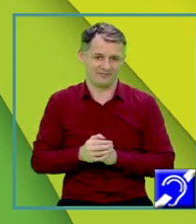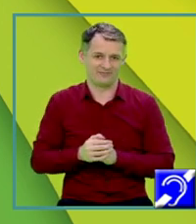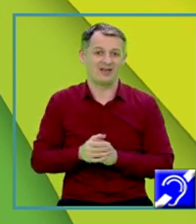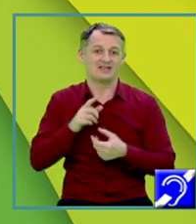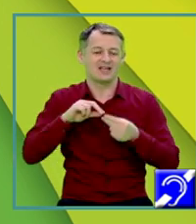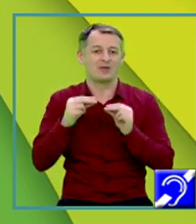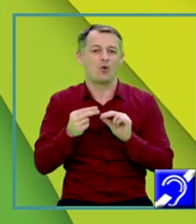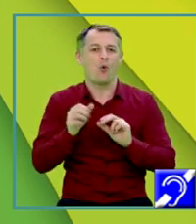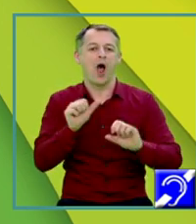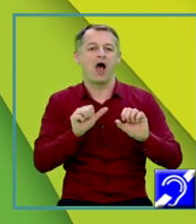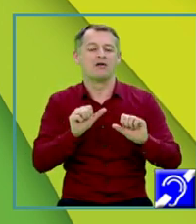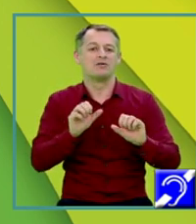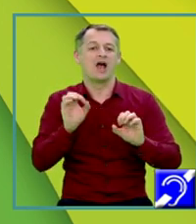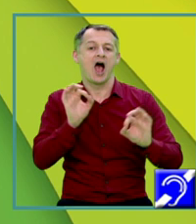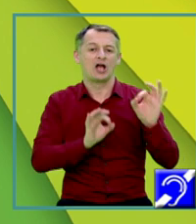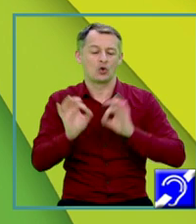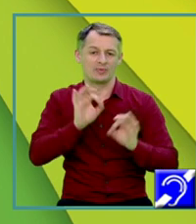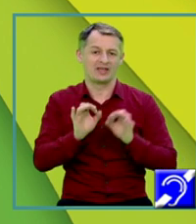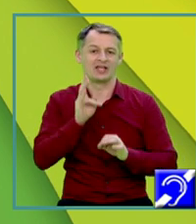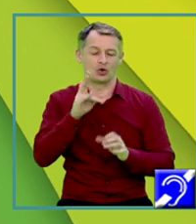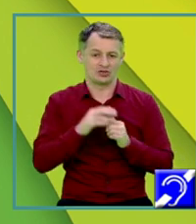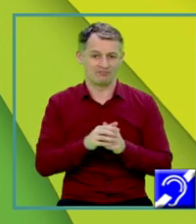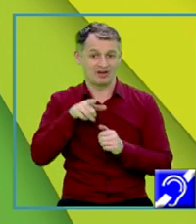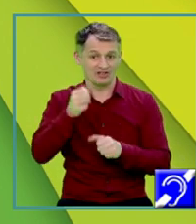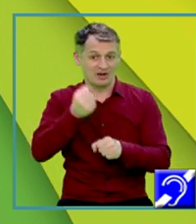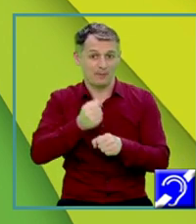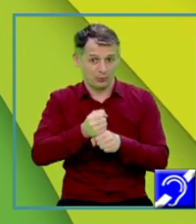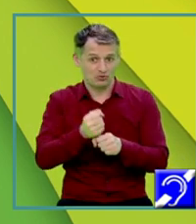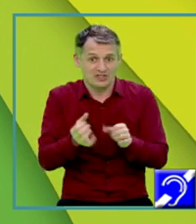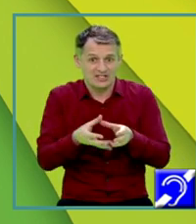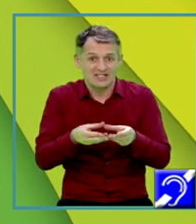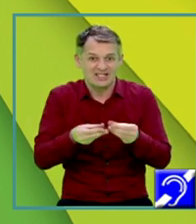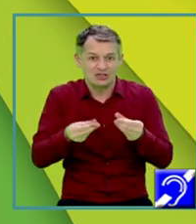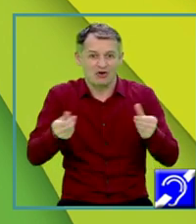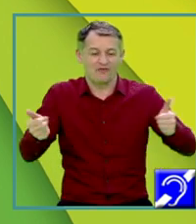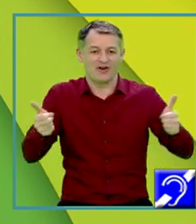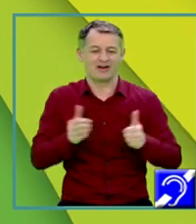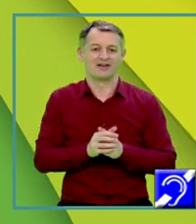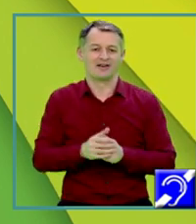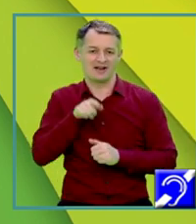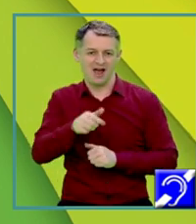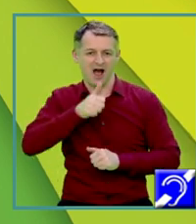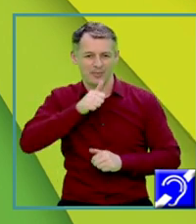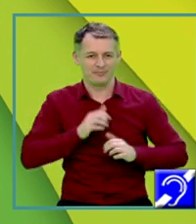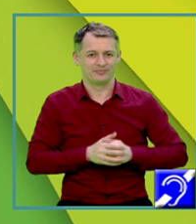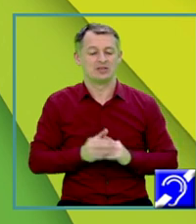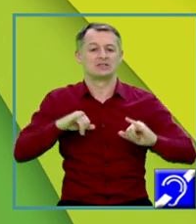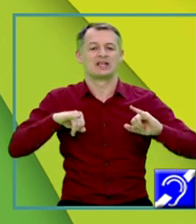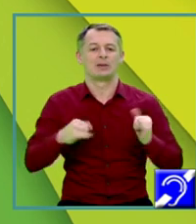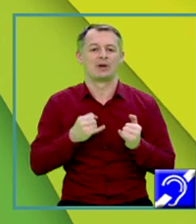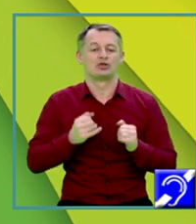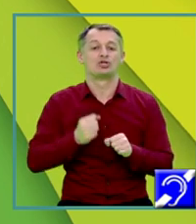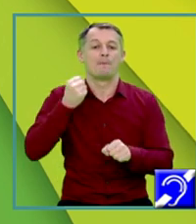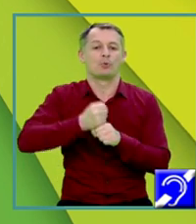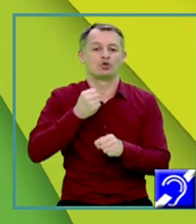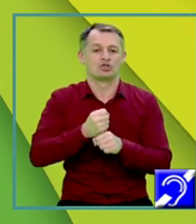hidrogen. În acest proces de dizolvare a unui compus covalent polar în apă, are loc și